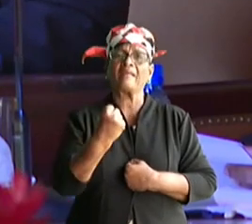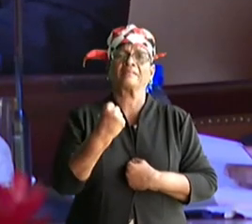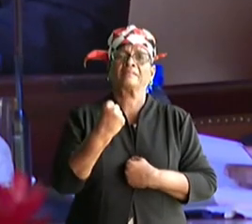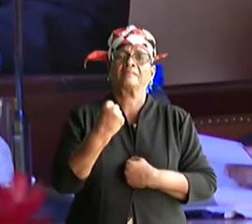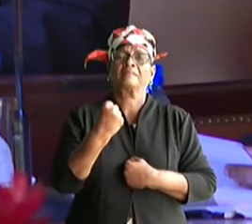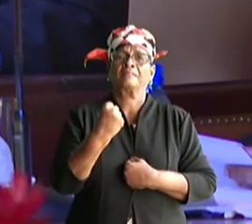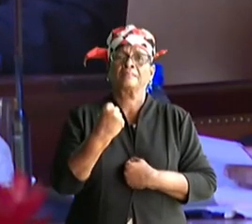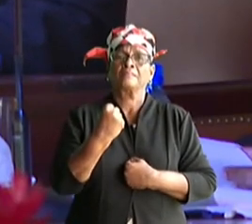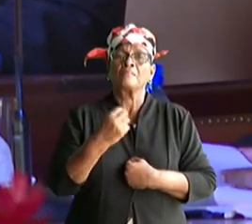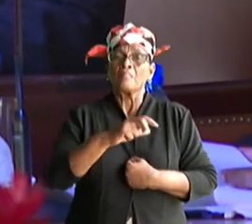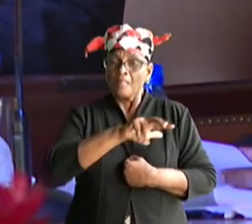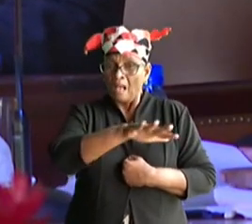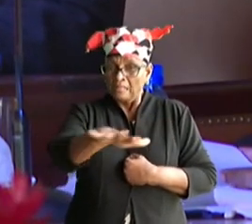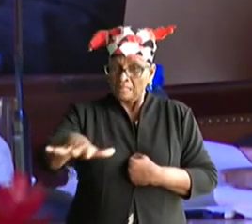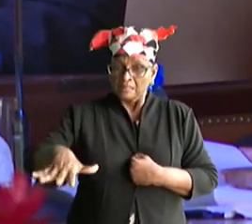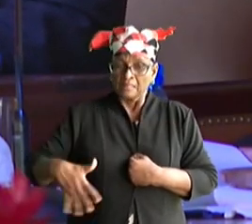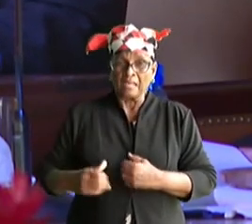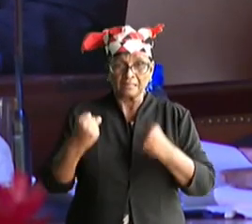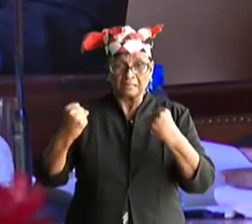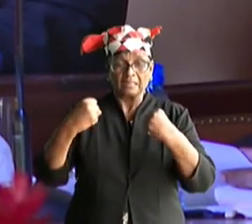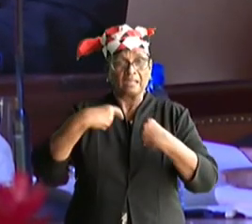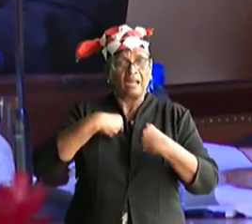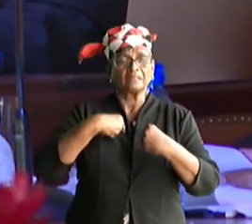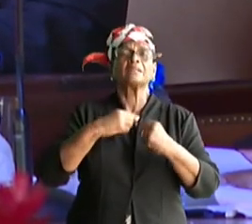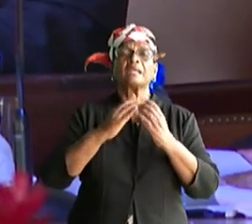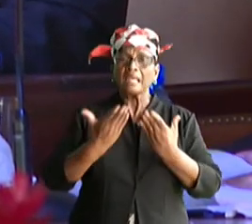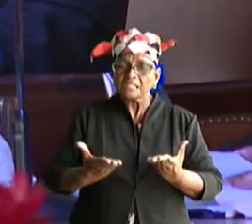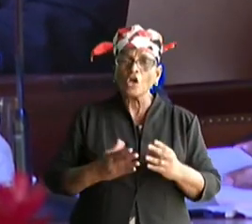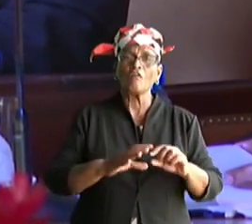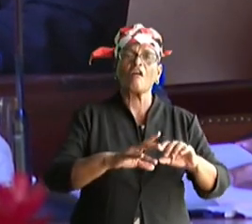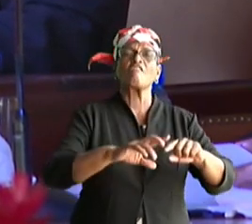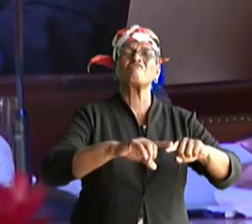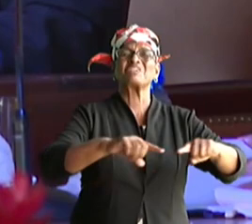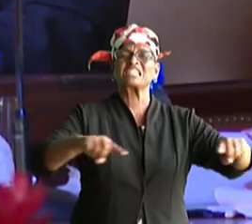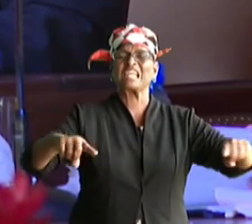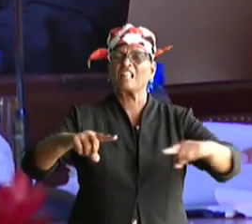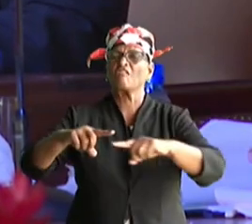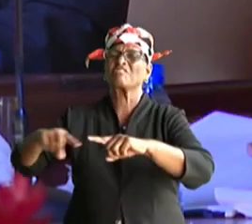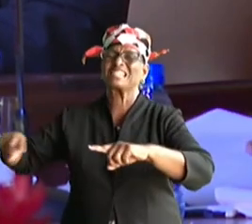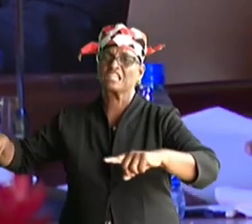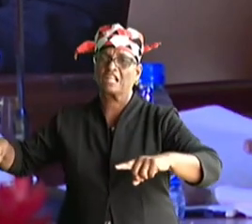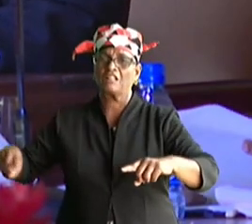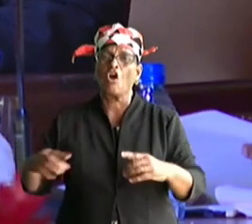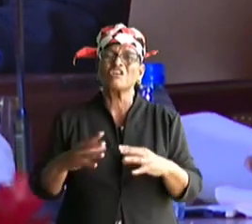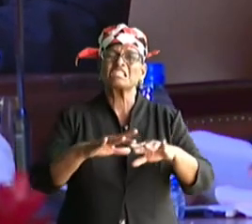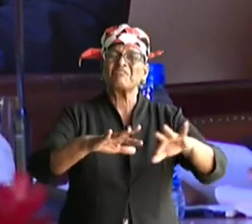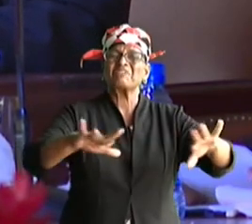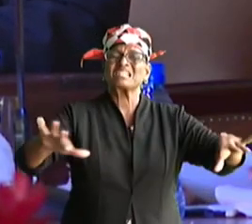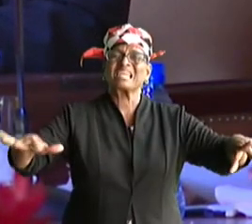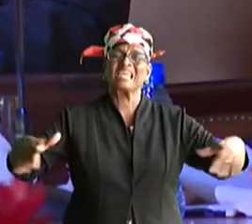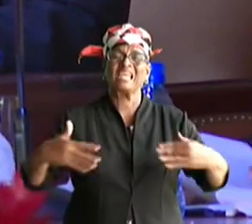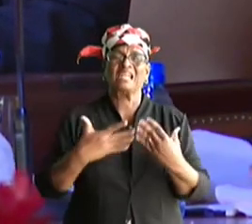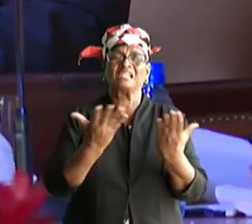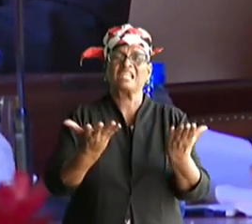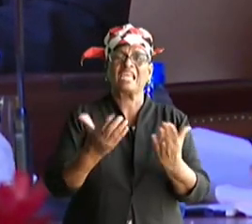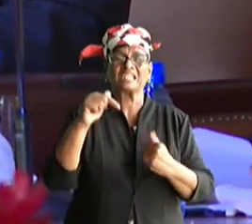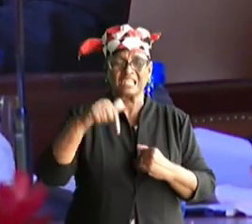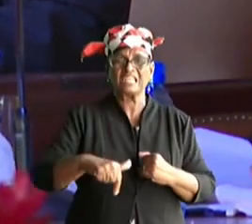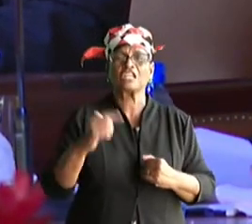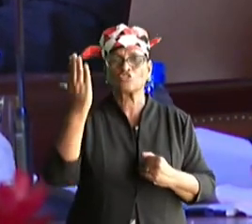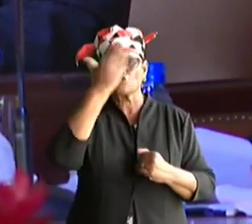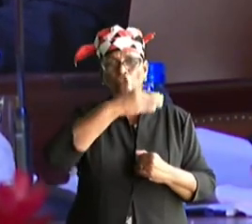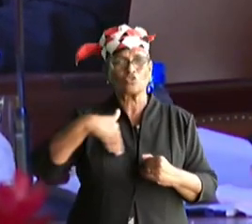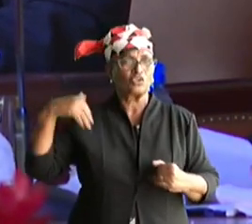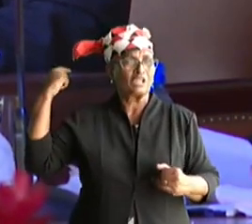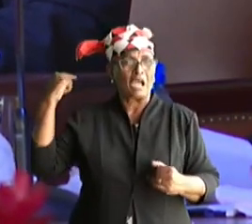Onze kracht als natie zit in onze diversiteit, onze verscheidenheid. Deze kracht is ongeëvenaard